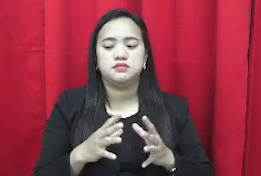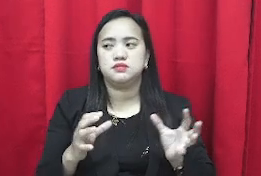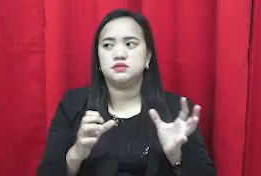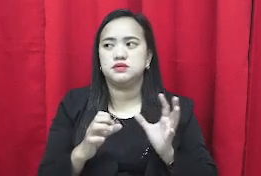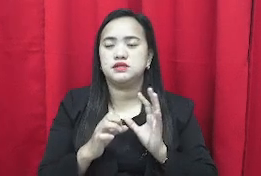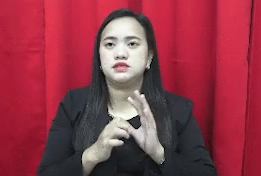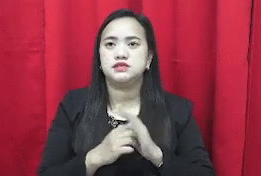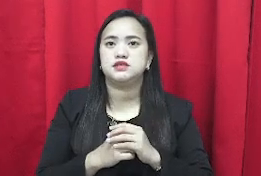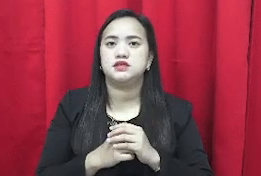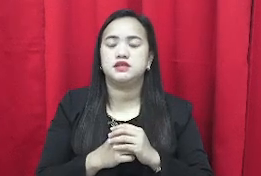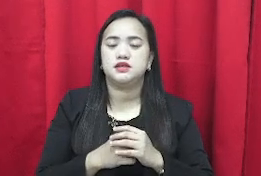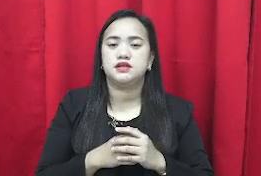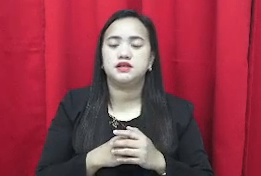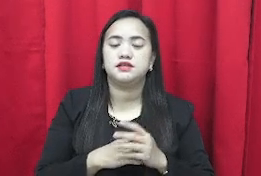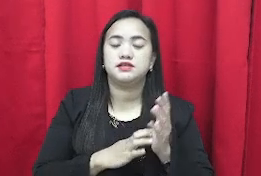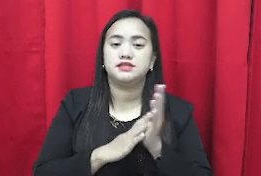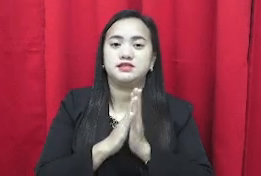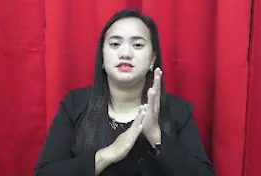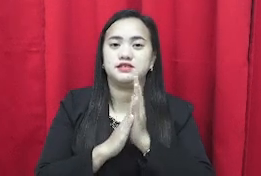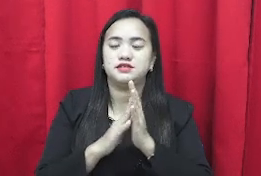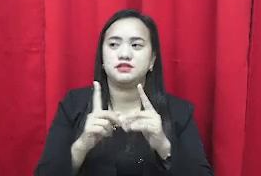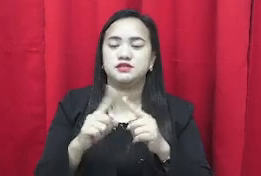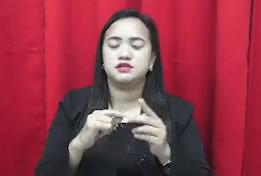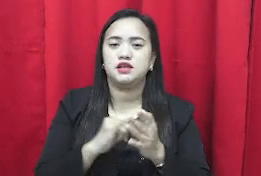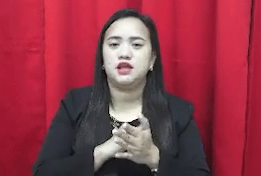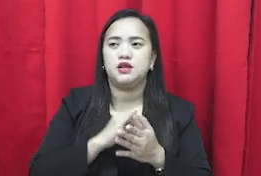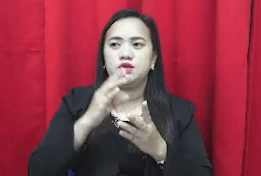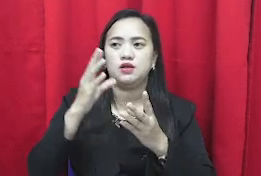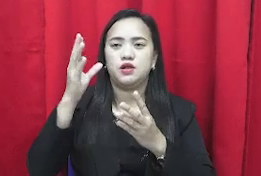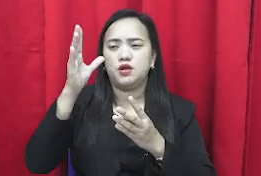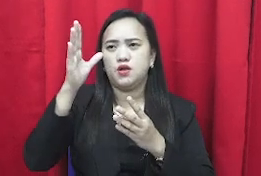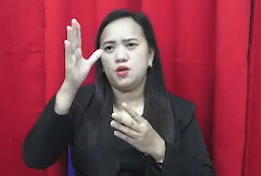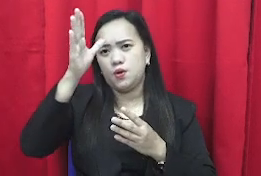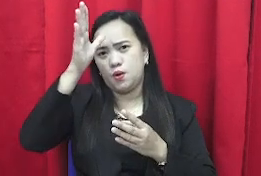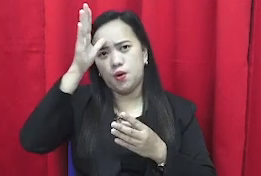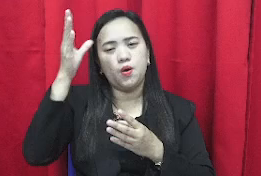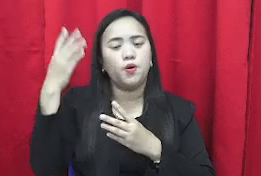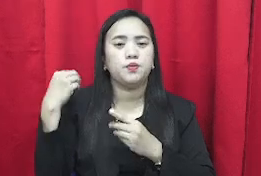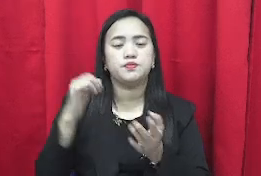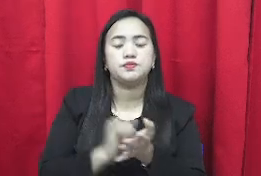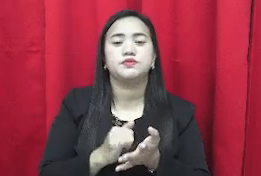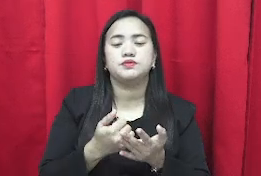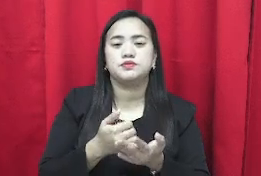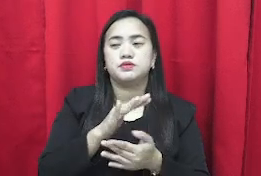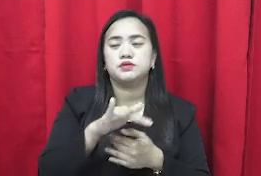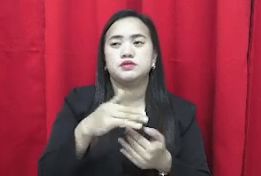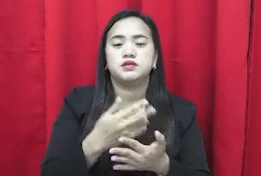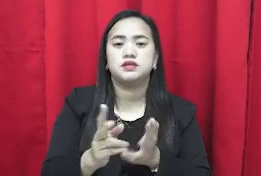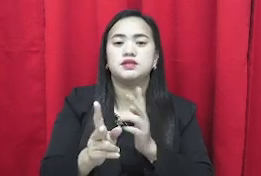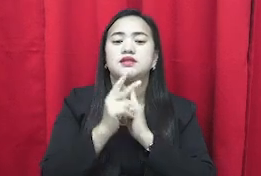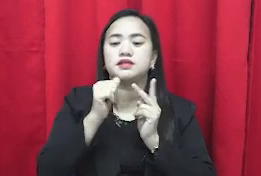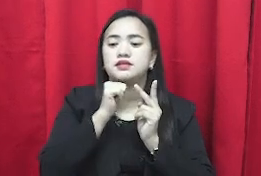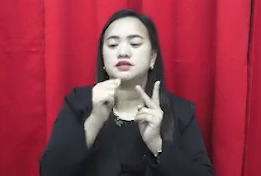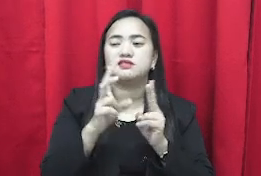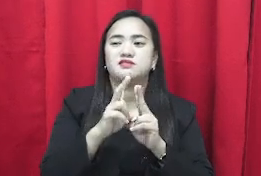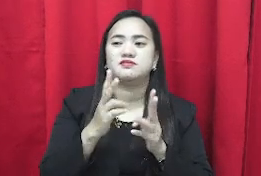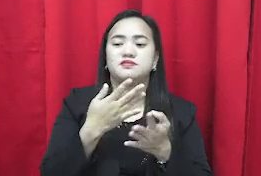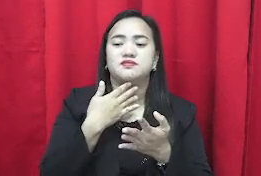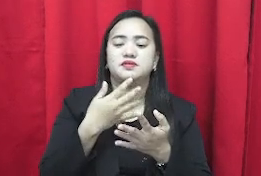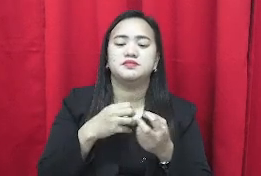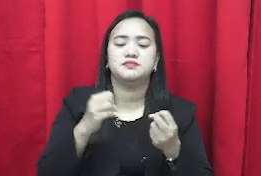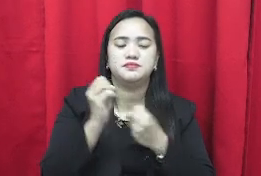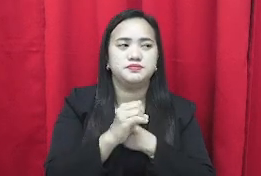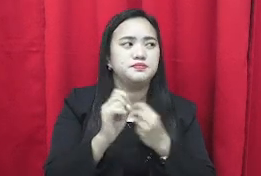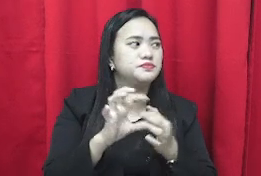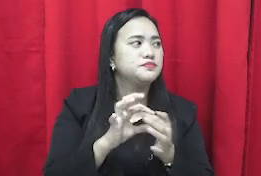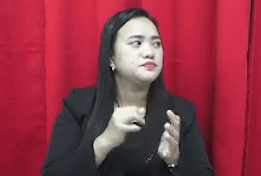talaga Sir e Oo sa mga fathers No I hope ma extend itong in-extend namin sa inyo you will you will not take this for granted kasi ako para sa akin sir